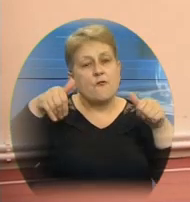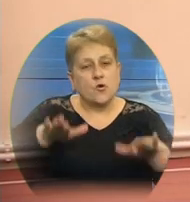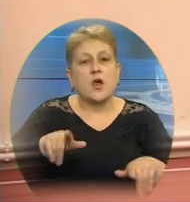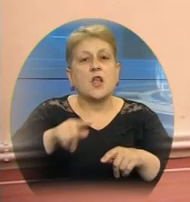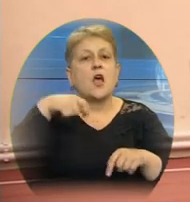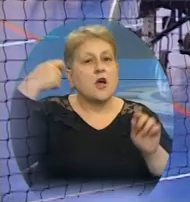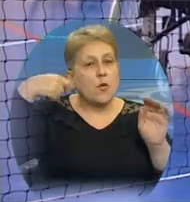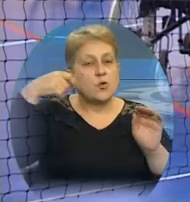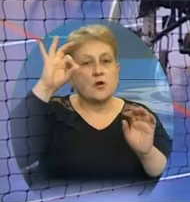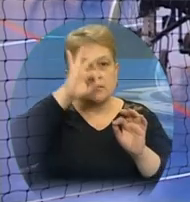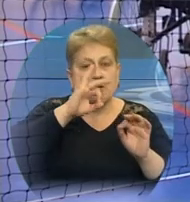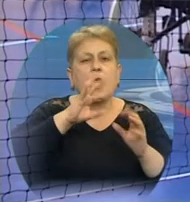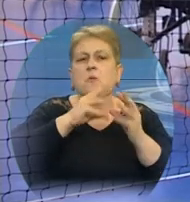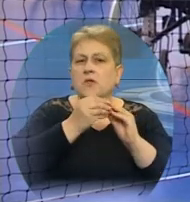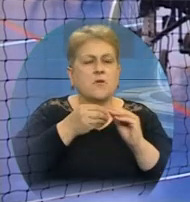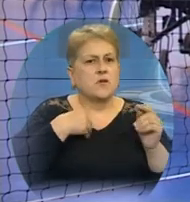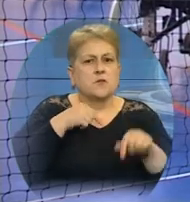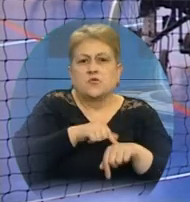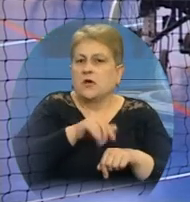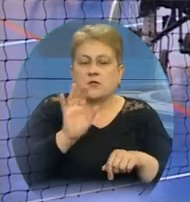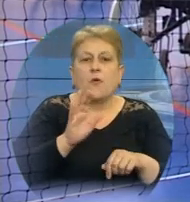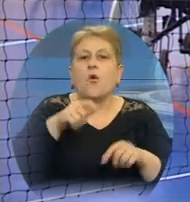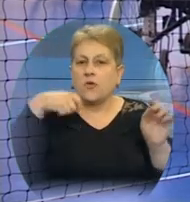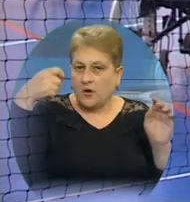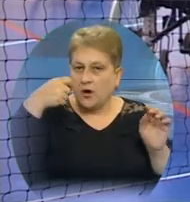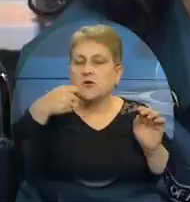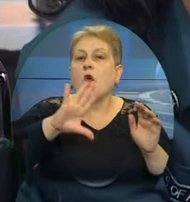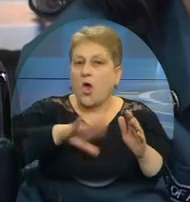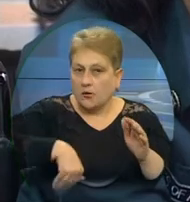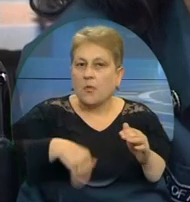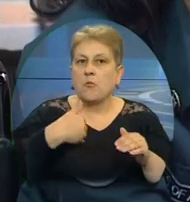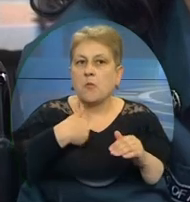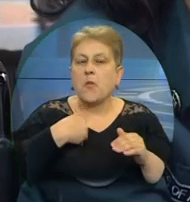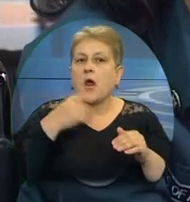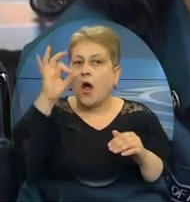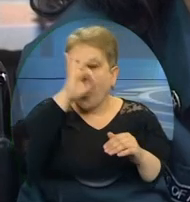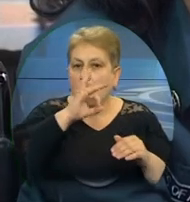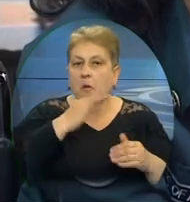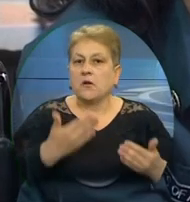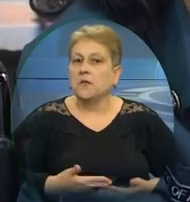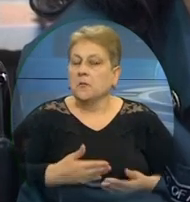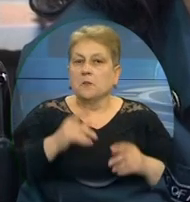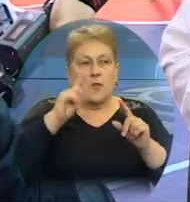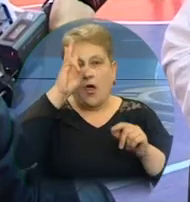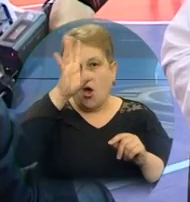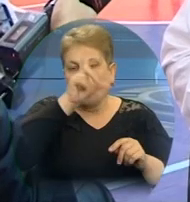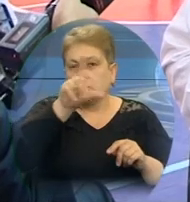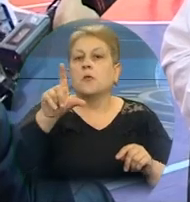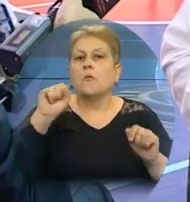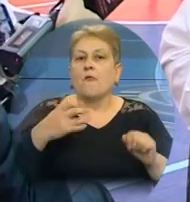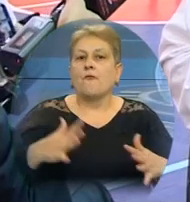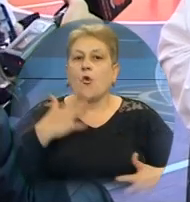այս ռեպորտաժը պատրաստել, ամենևին չէինք պատկերացնում, որ նկարահանումներից հետո մեր համար և կենսախին դերոսների օրինակը